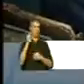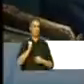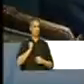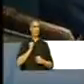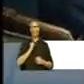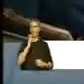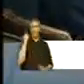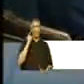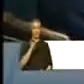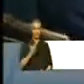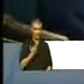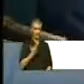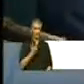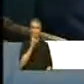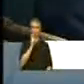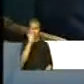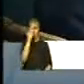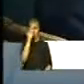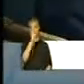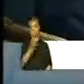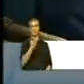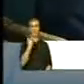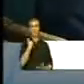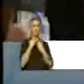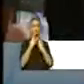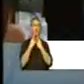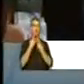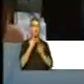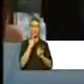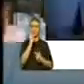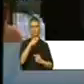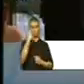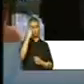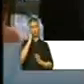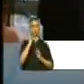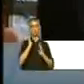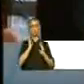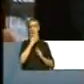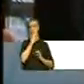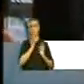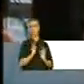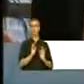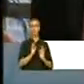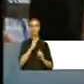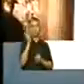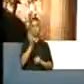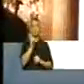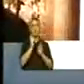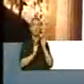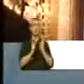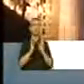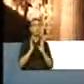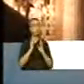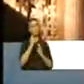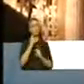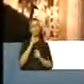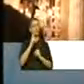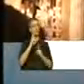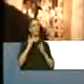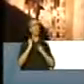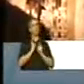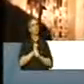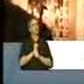שלא היה קודם, אבל אנשים שמכירים אותו והיו לי שיחות, אנשים חושבים שהוא אדם מאוד מאוד רציני. הוא מינה אנשים בהחלט אולי קצת יותר